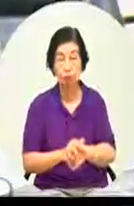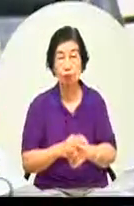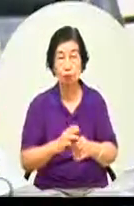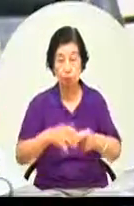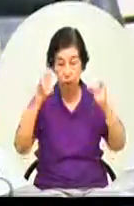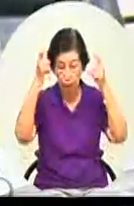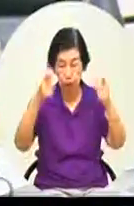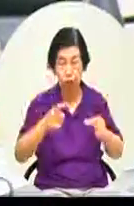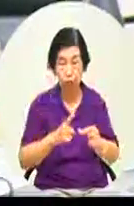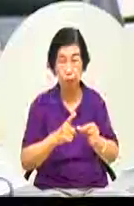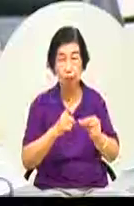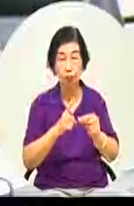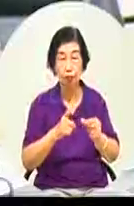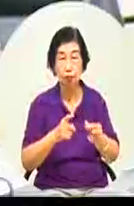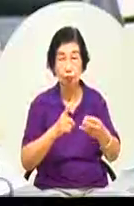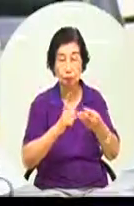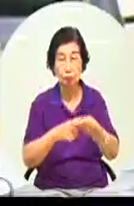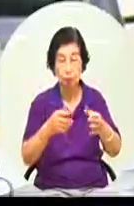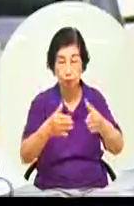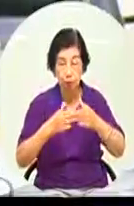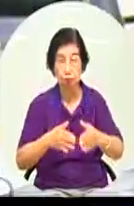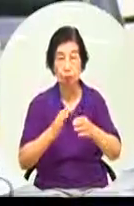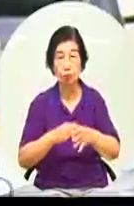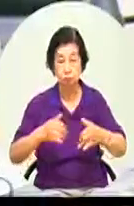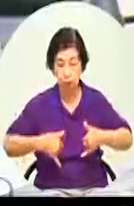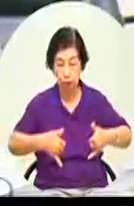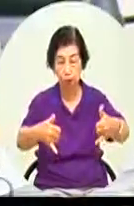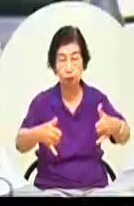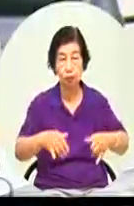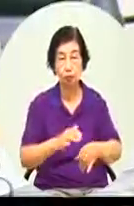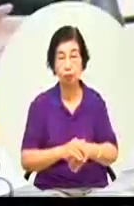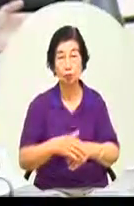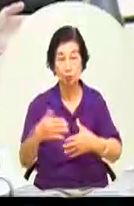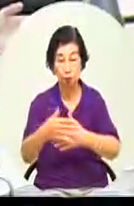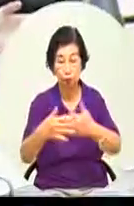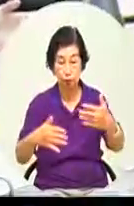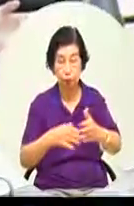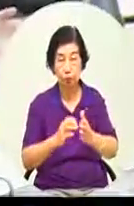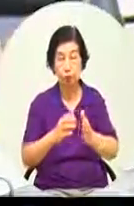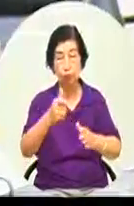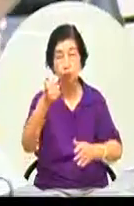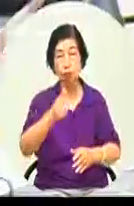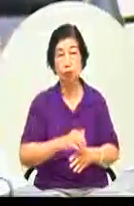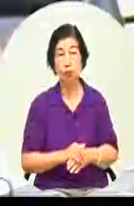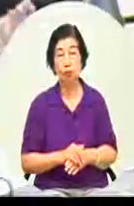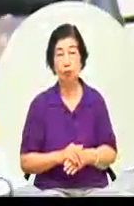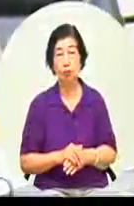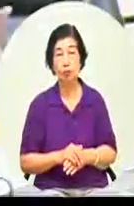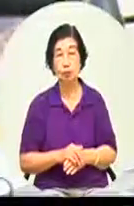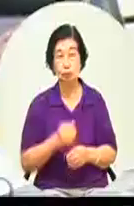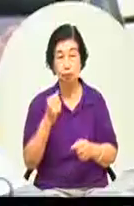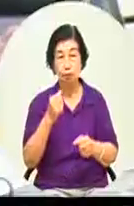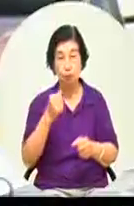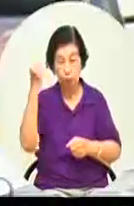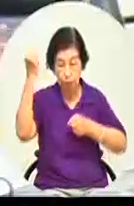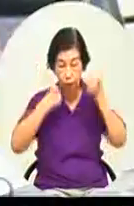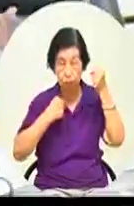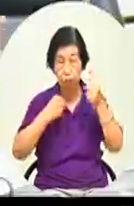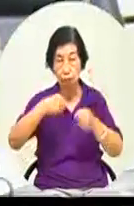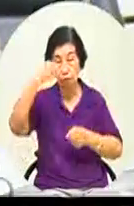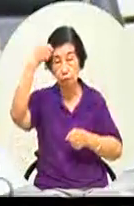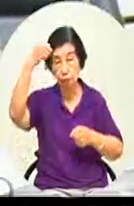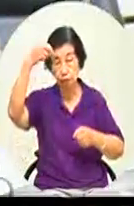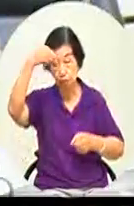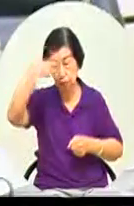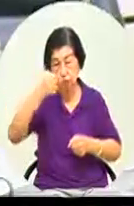道。那我想请问一下我们的咱的交通局局长，因为 咱上下班时间哦，这个地点非常非常的